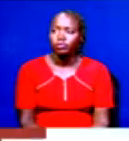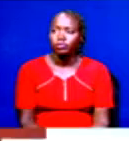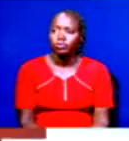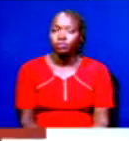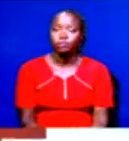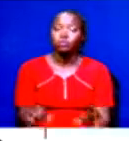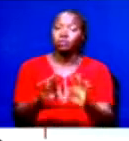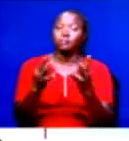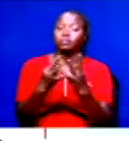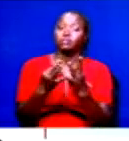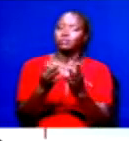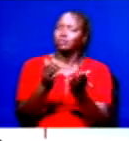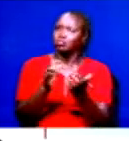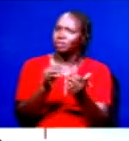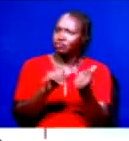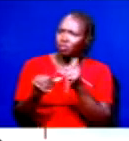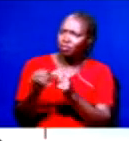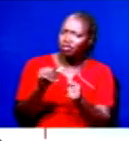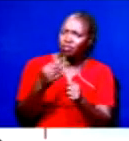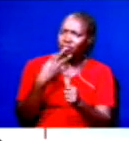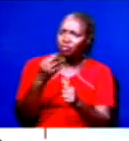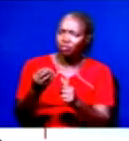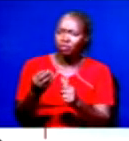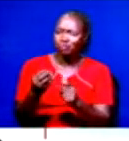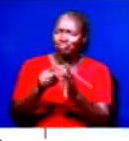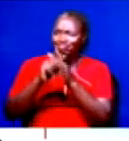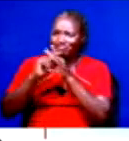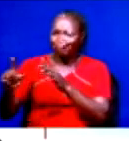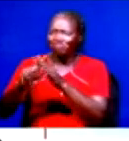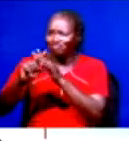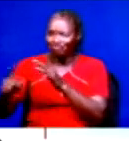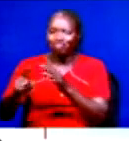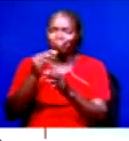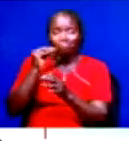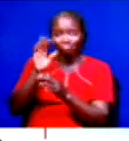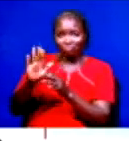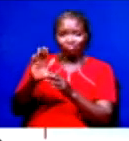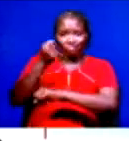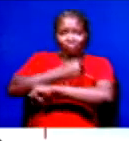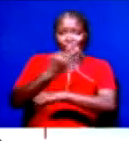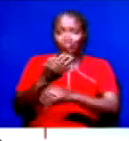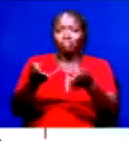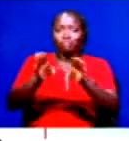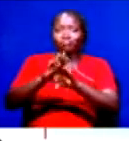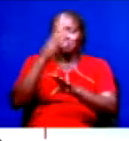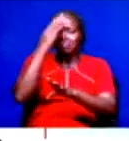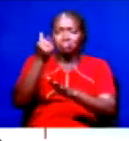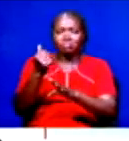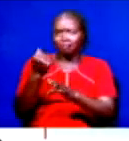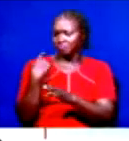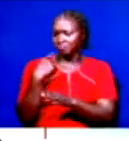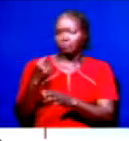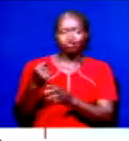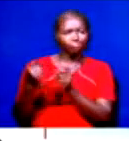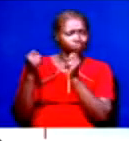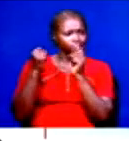Familia zipatazo 300 zimetoroka makazi yao na shule tatu kufungwa kwa muda usiojulikana kutokana na mashambulizi ya hivi majuzi katika